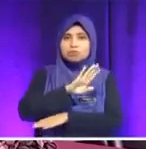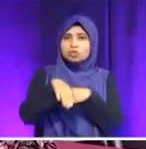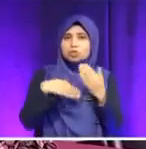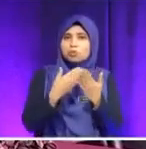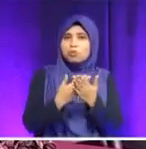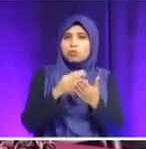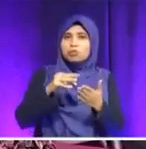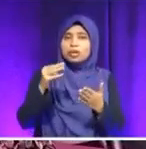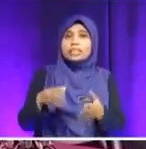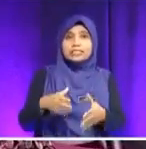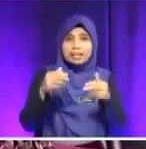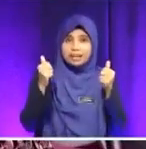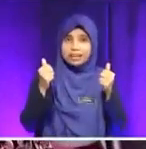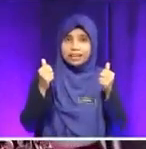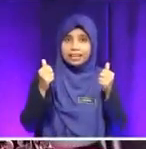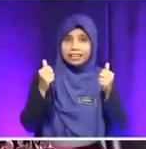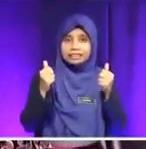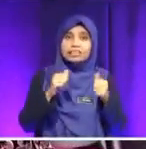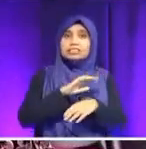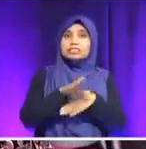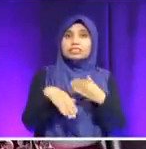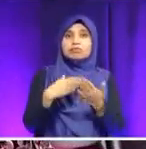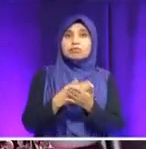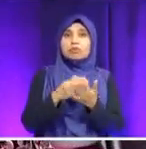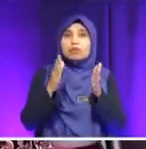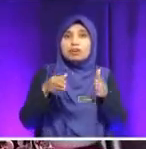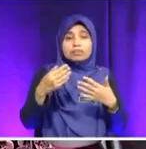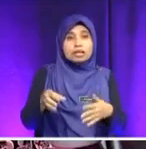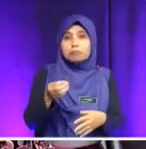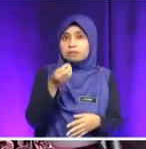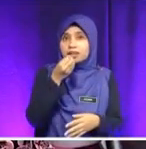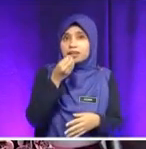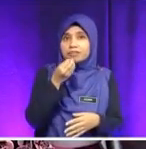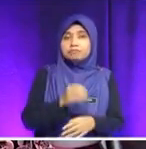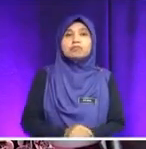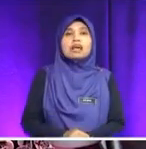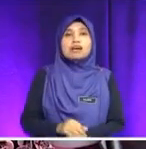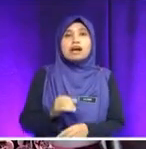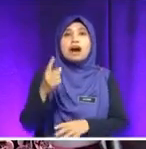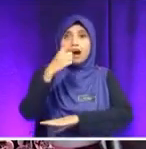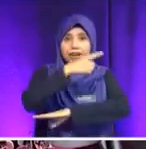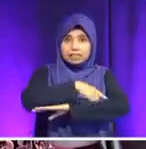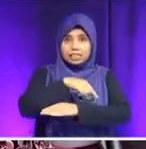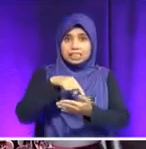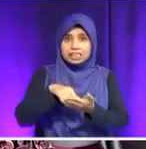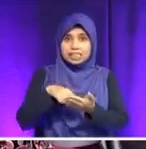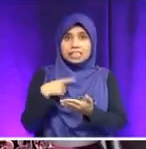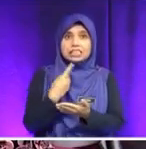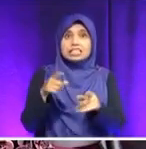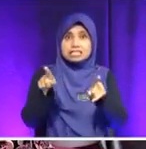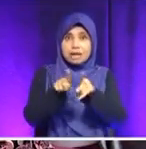siap belaka dan yang paling penting dah makan ke belum tu? Baiklah murid-murid sekalian, pada hari ini kita bersama dengan guru kesayangan kita